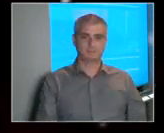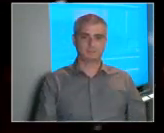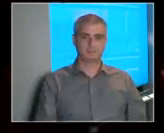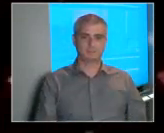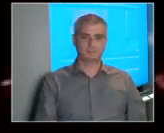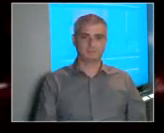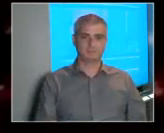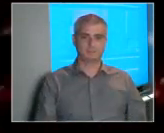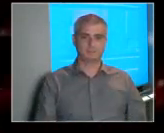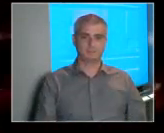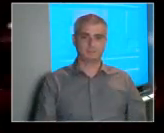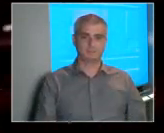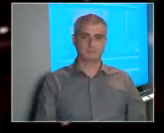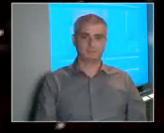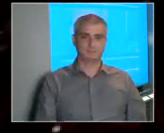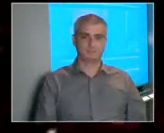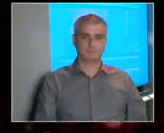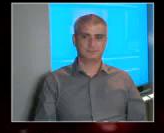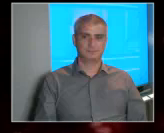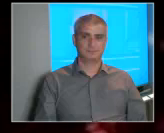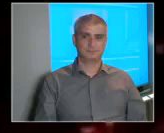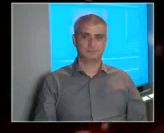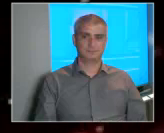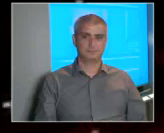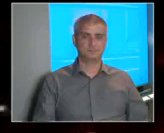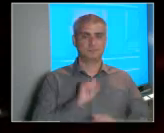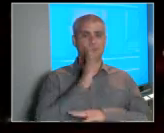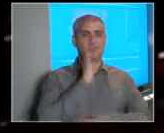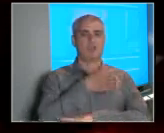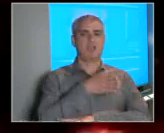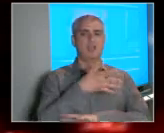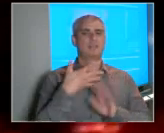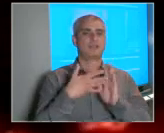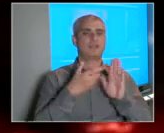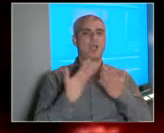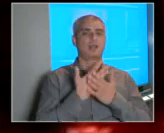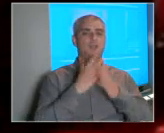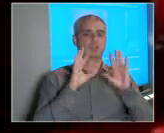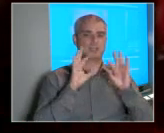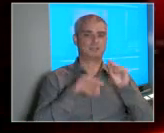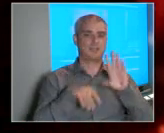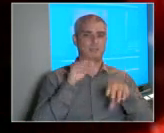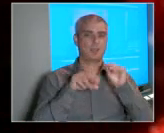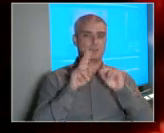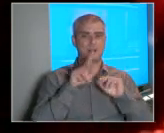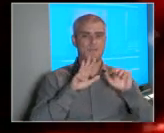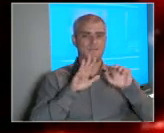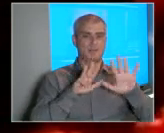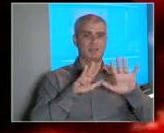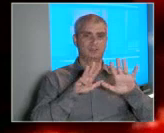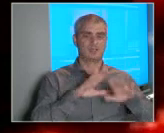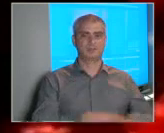3 2 1 הנה אנחנו בשידור חי, מדגם חדשות 10 לבחירות 2009.